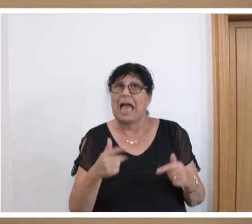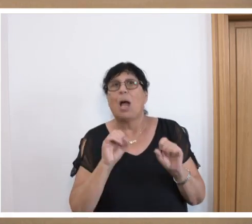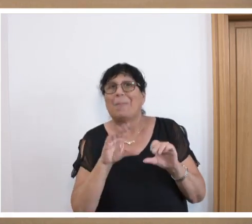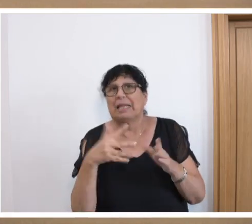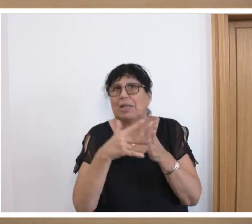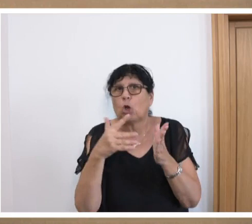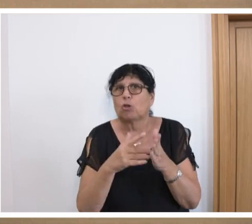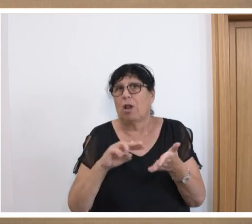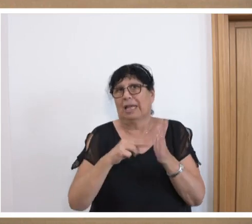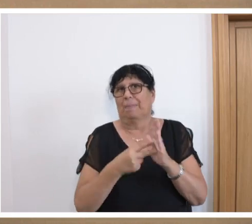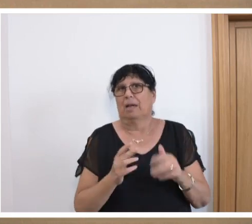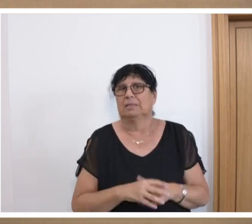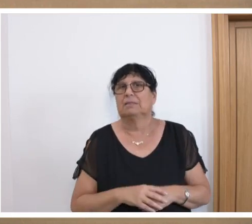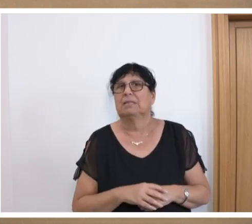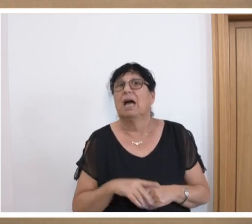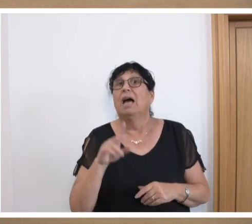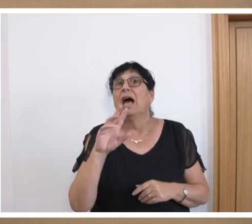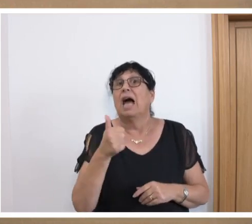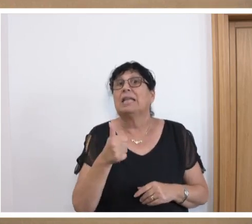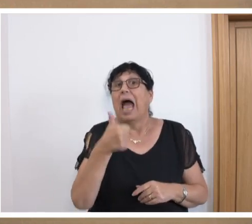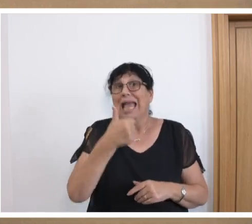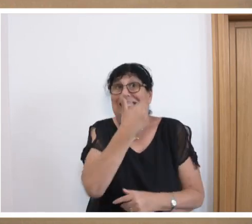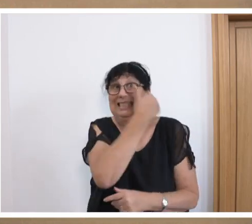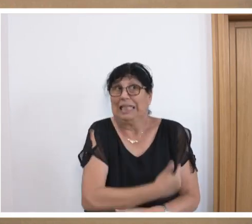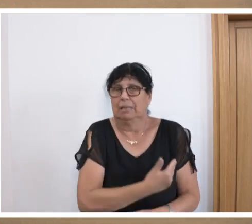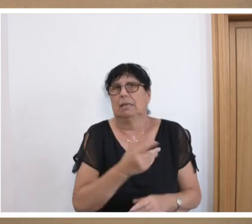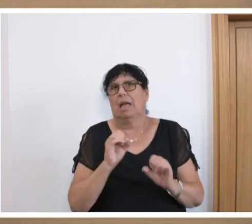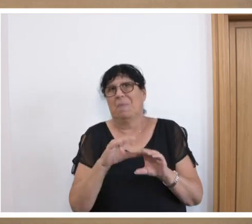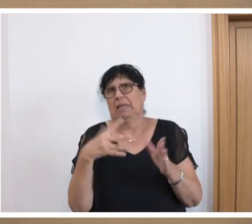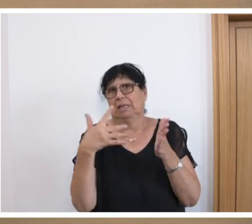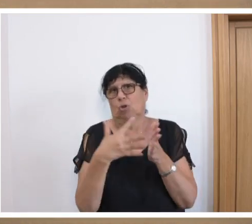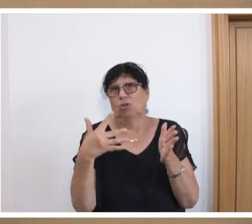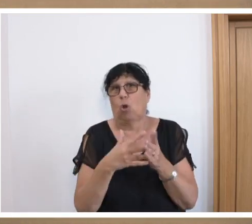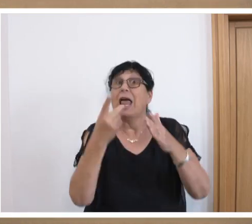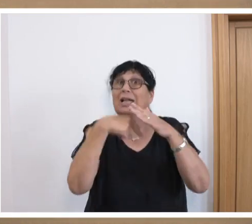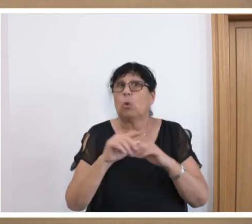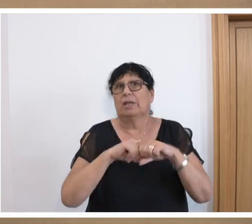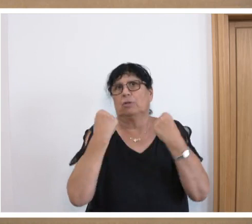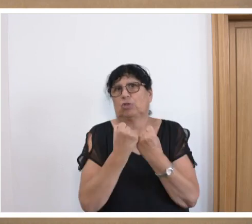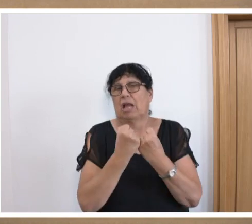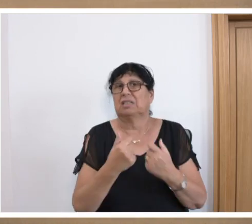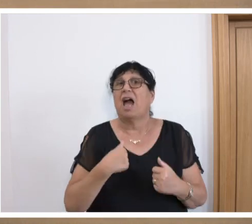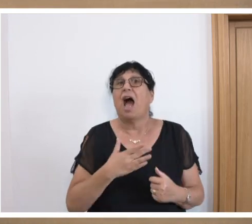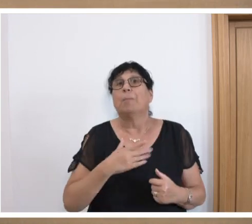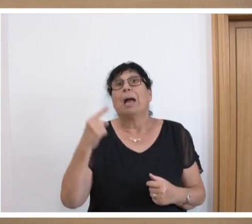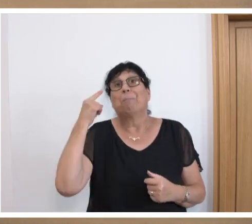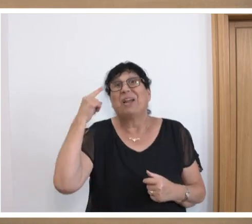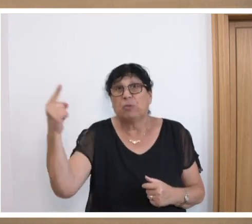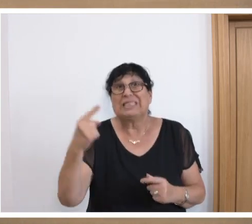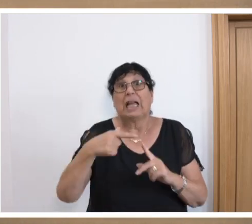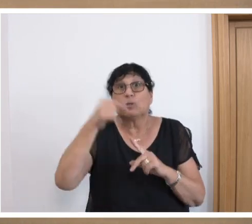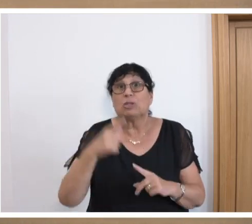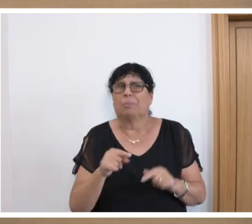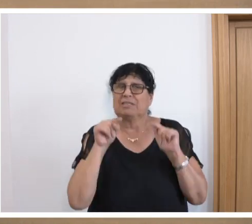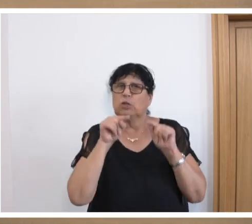Medienkontrolle geplant ist. Eine einseitige Medienkontrolle durch den Staat. Und ich habe hier bewusst zugespitzt, um